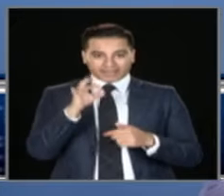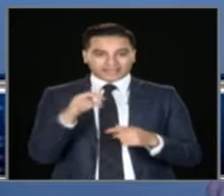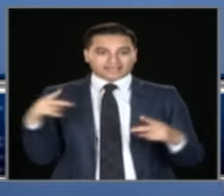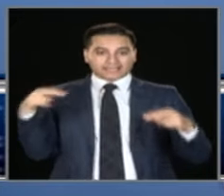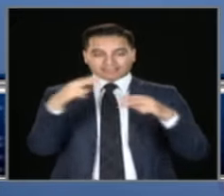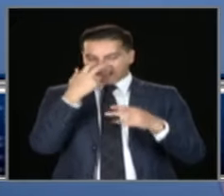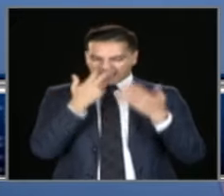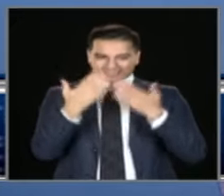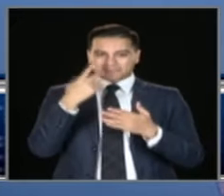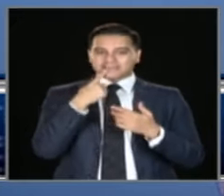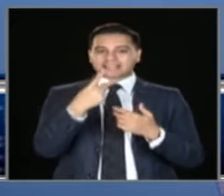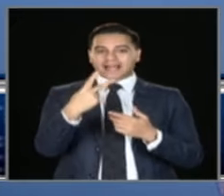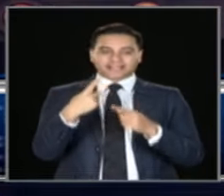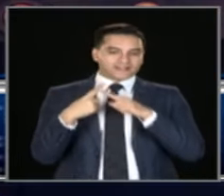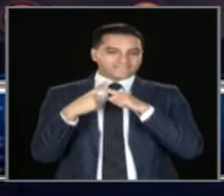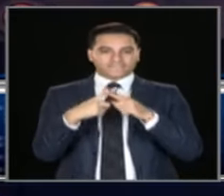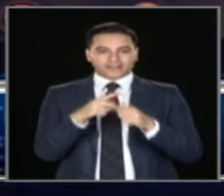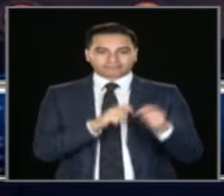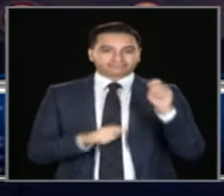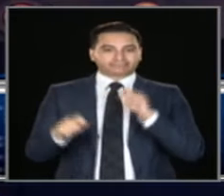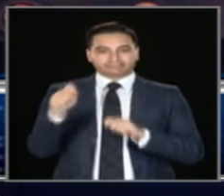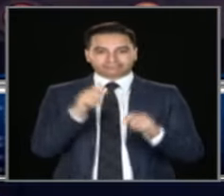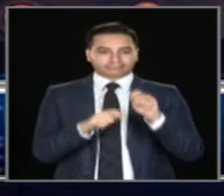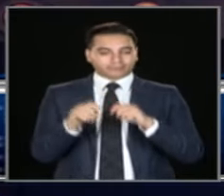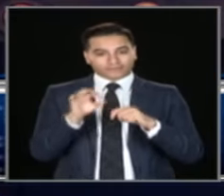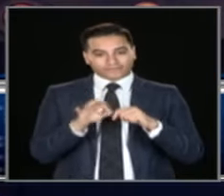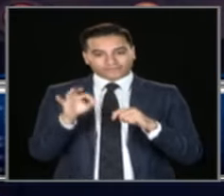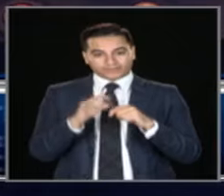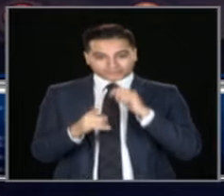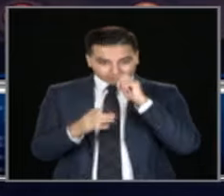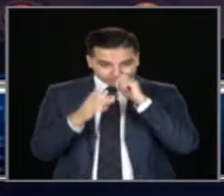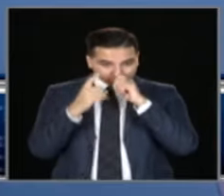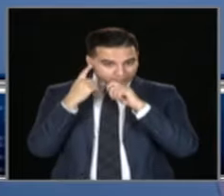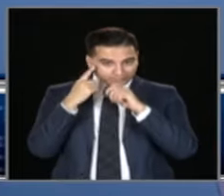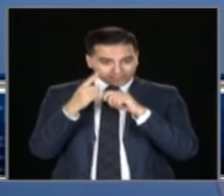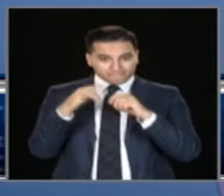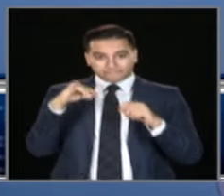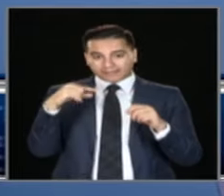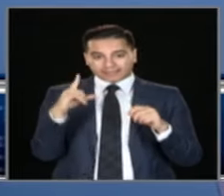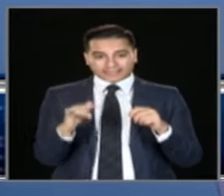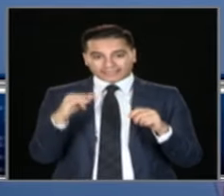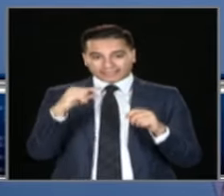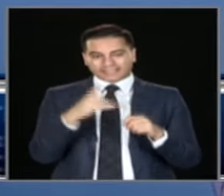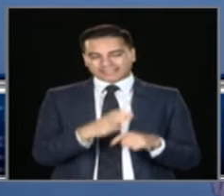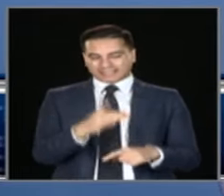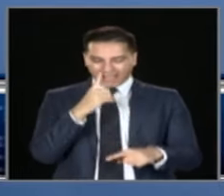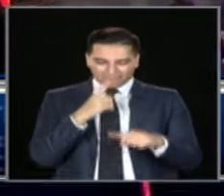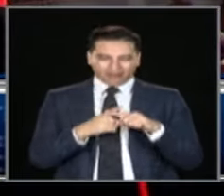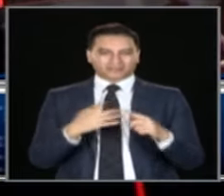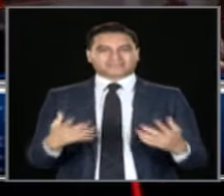على مدار سنتين مدريد في القرن 19. مدريد إجابة